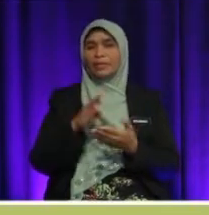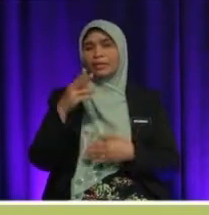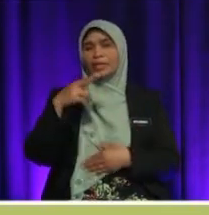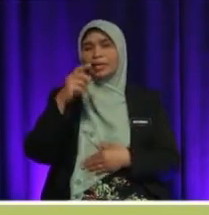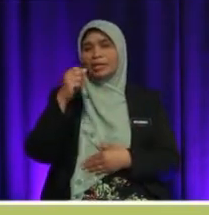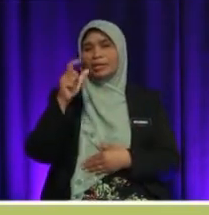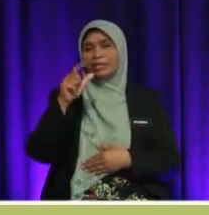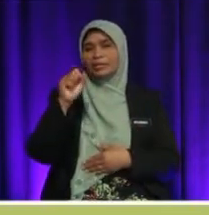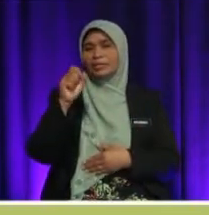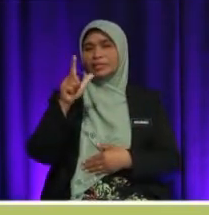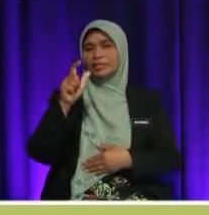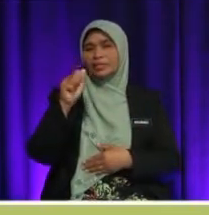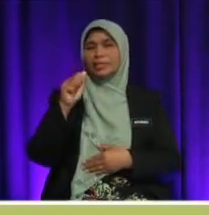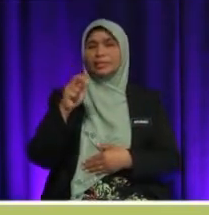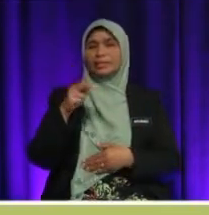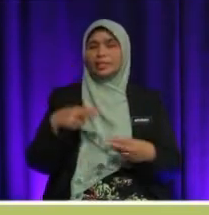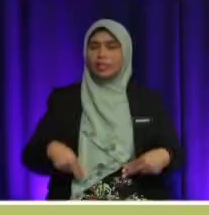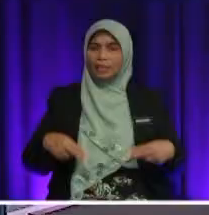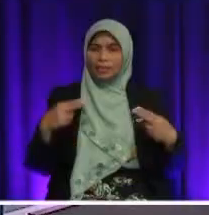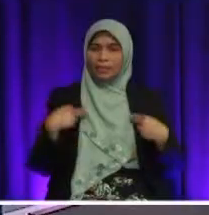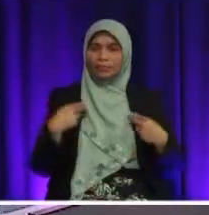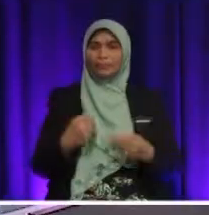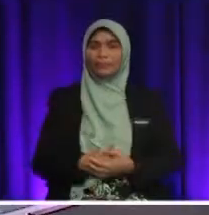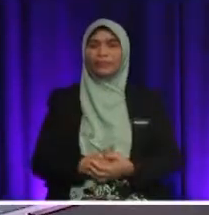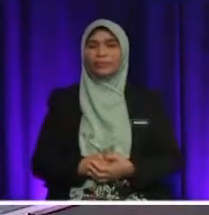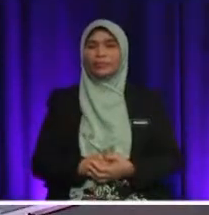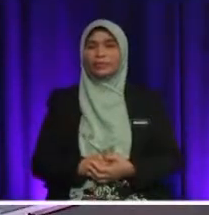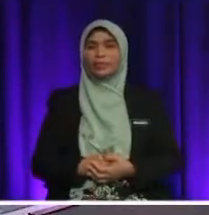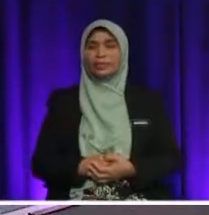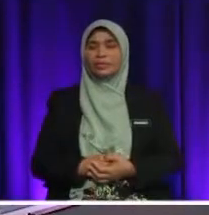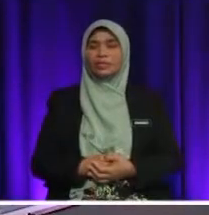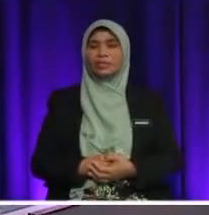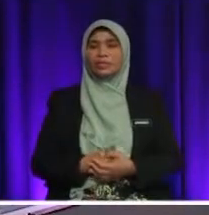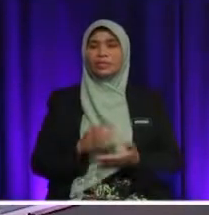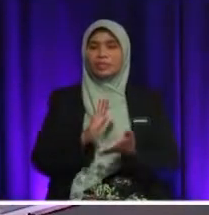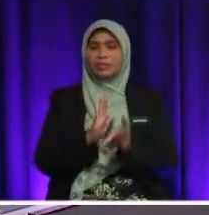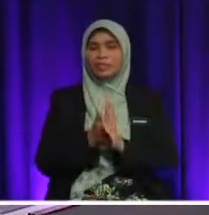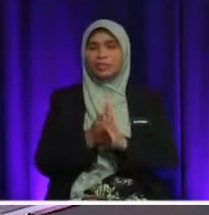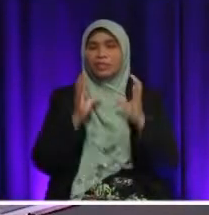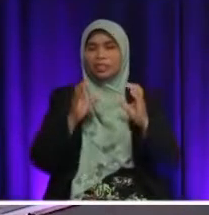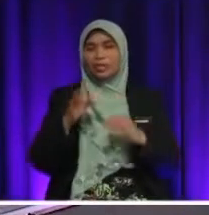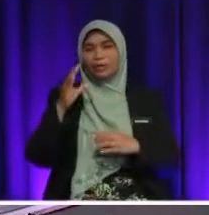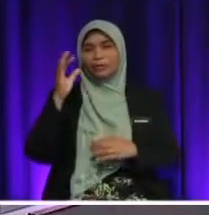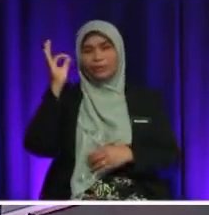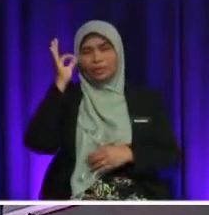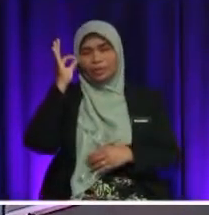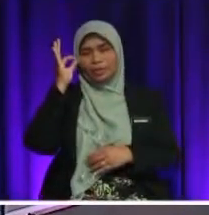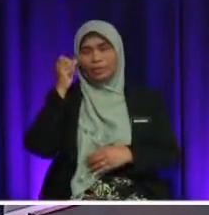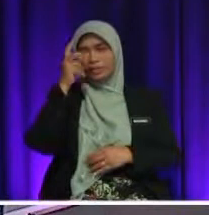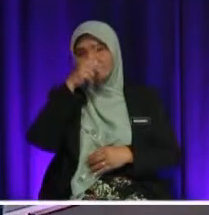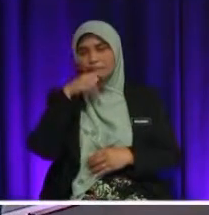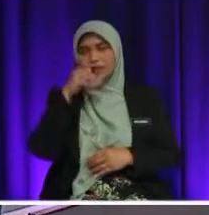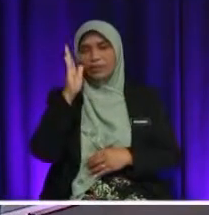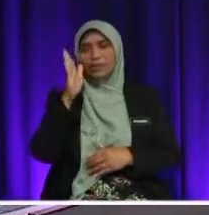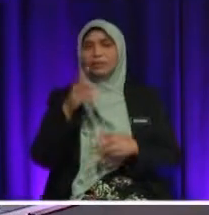maksudnya cara fikir sikap dia akan mempengaruhi akan menentukan